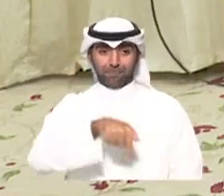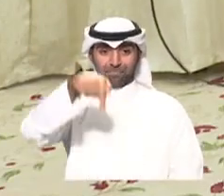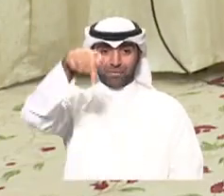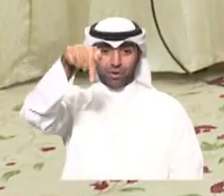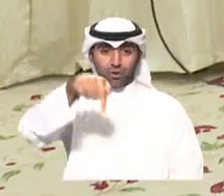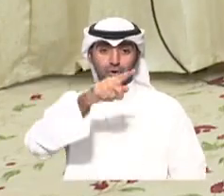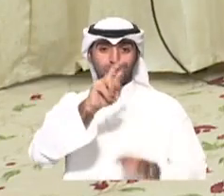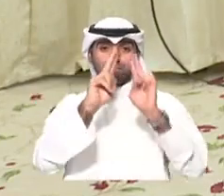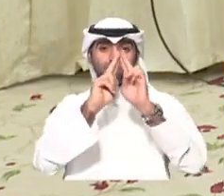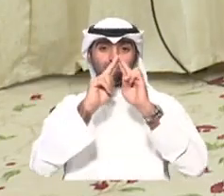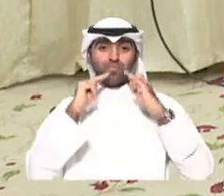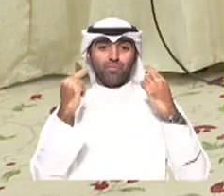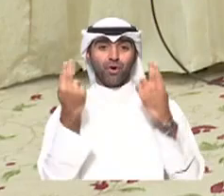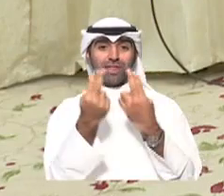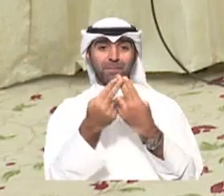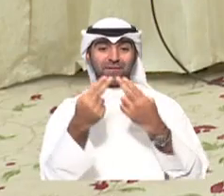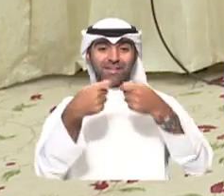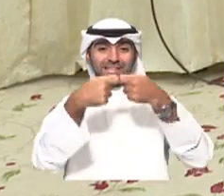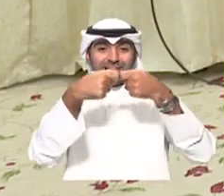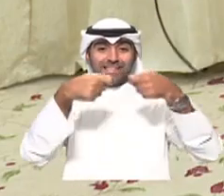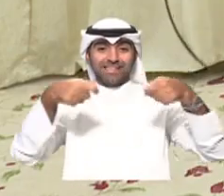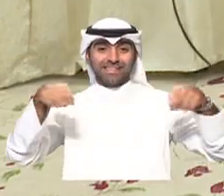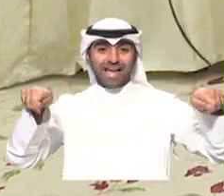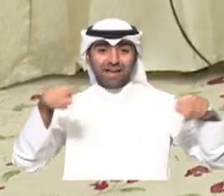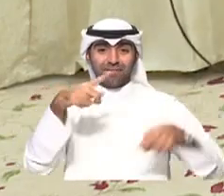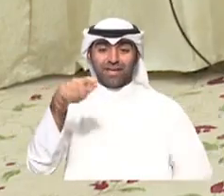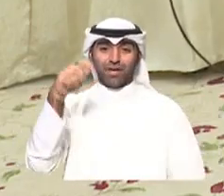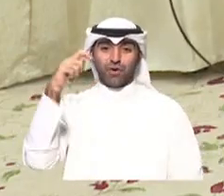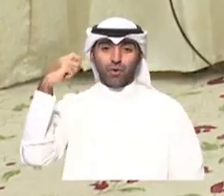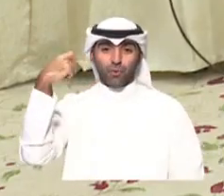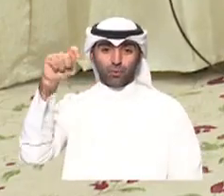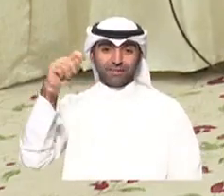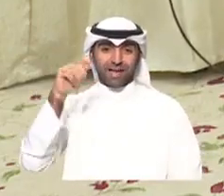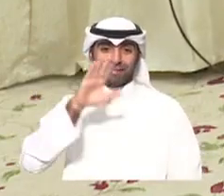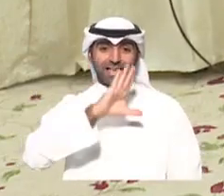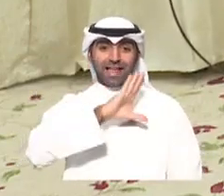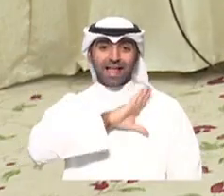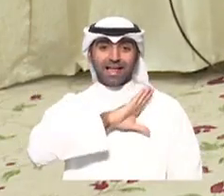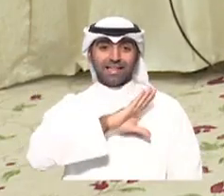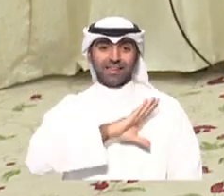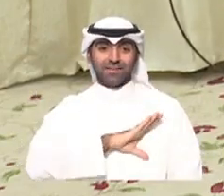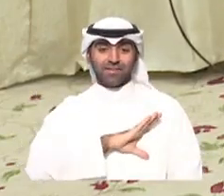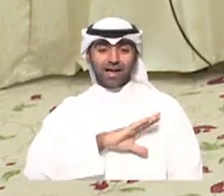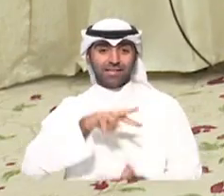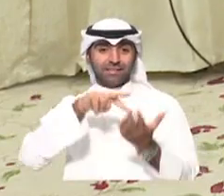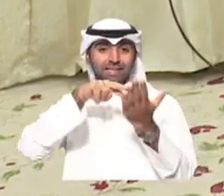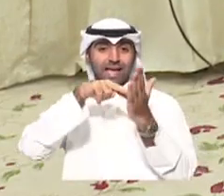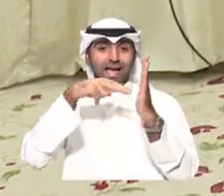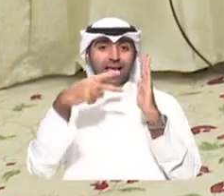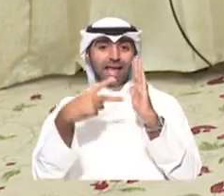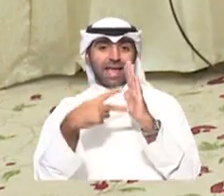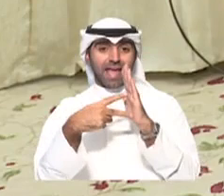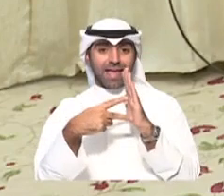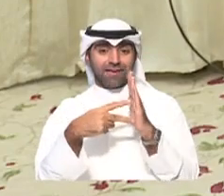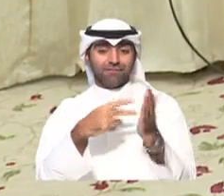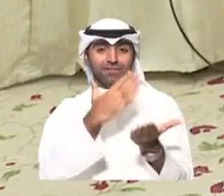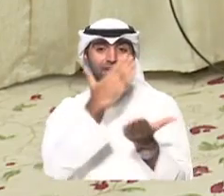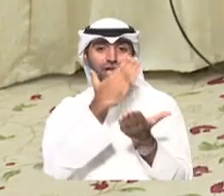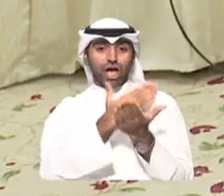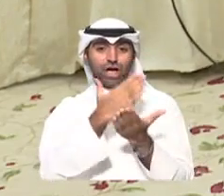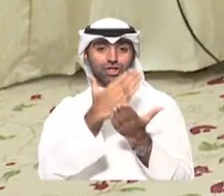المؤتمر الصحفي، بينوا آلية التقديم وآلية أخذ الاعتبارات التي تخص